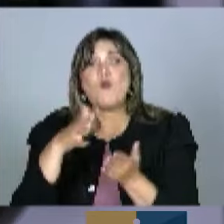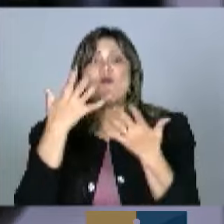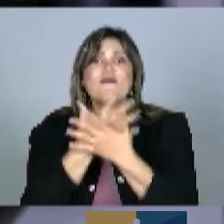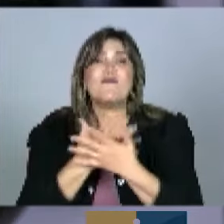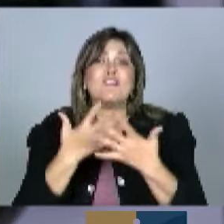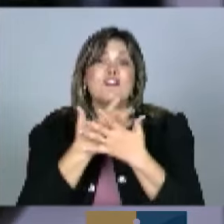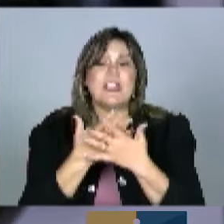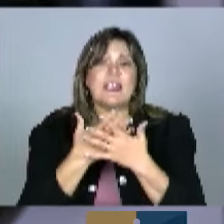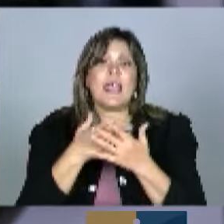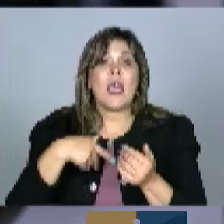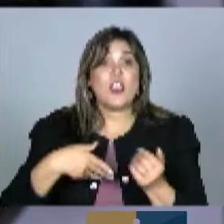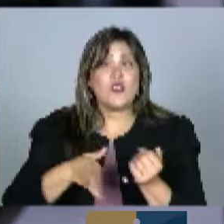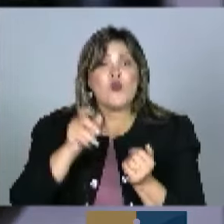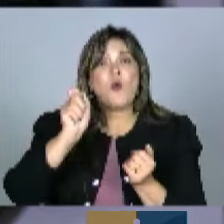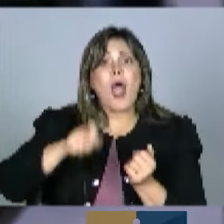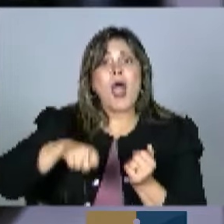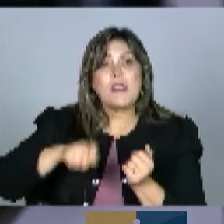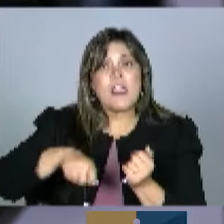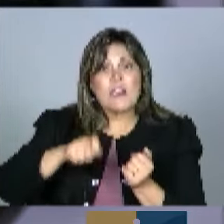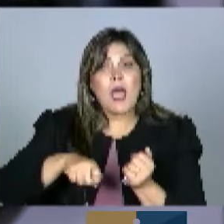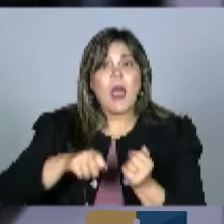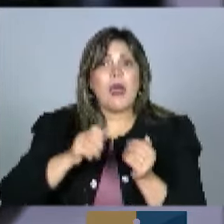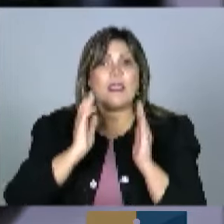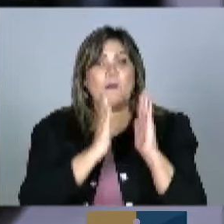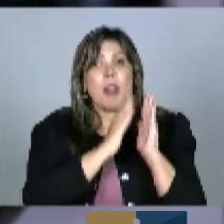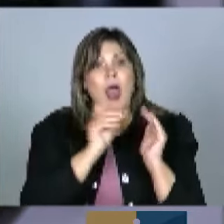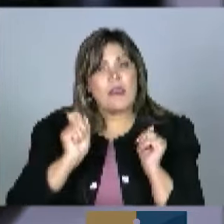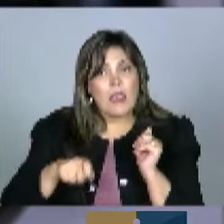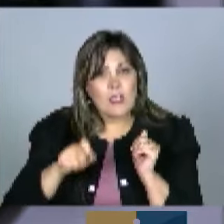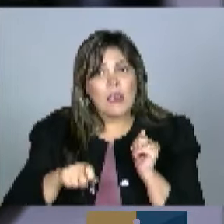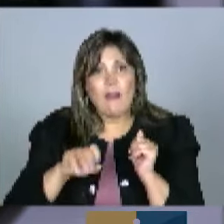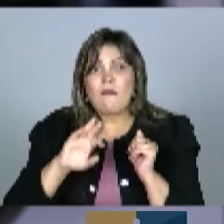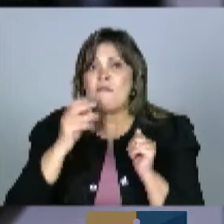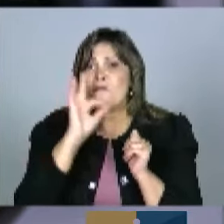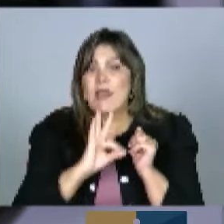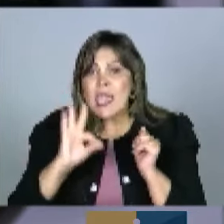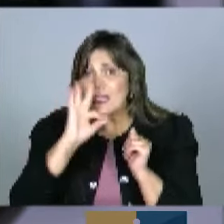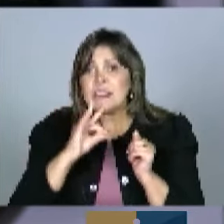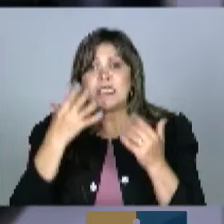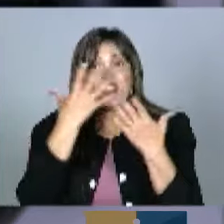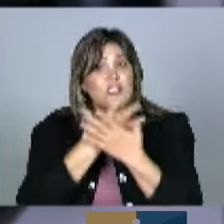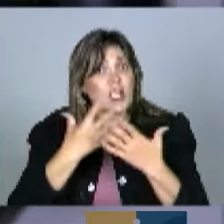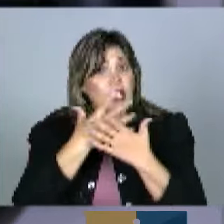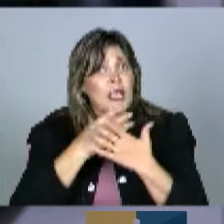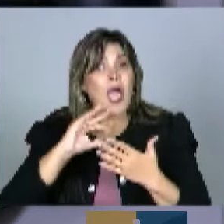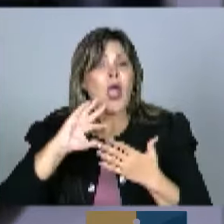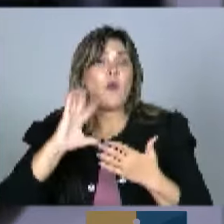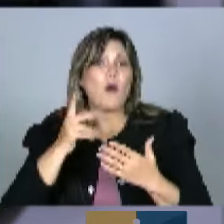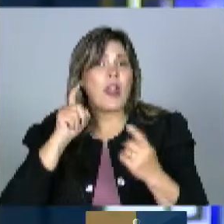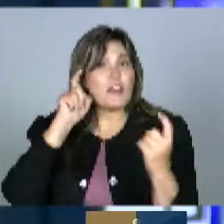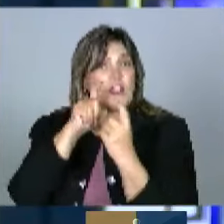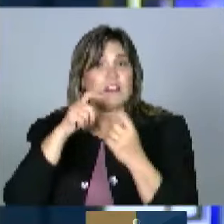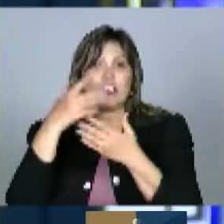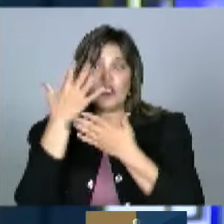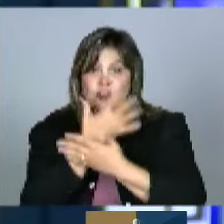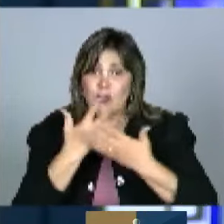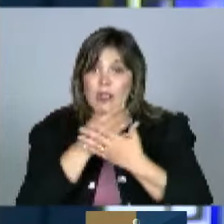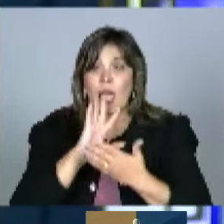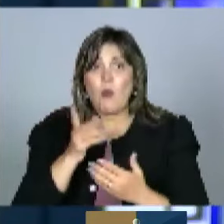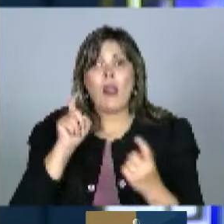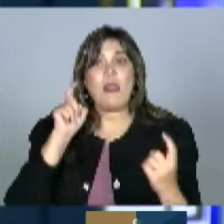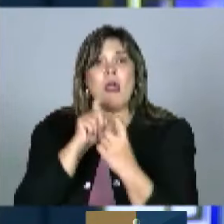على الجهه هل يرفعها ضد التامينات ولا يرفعها ضد المصلحه اللي كان شغال فيها هل المستحقات دي